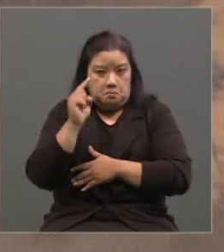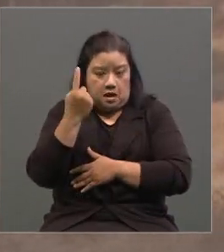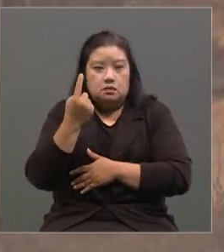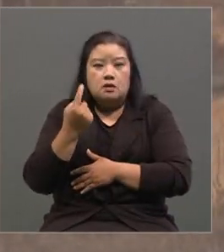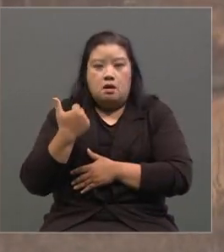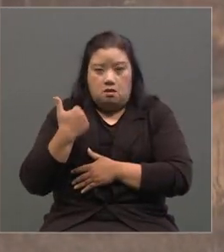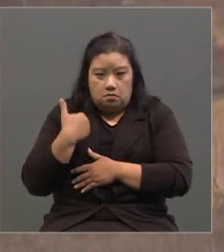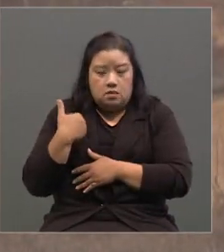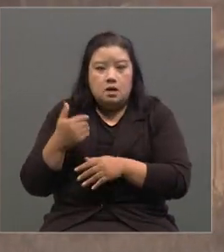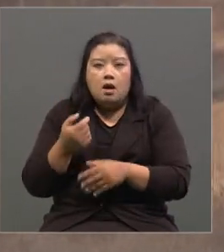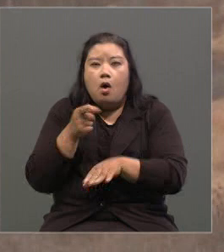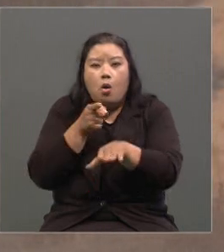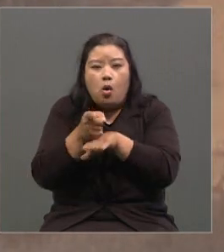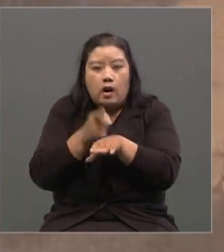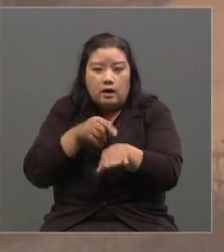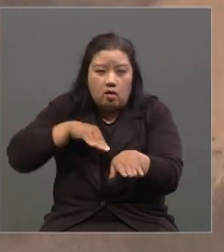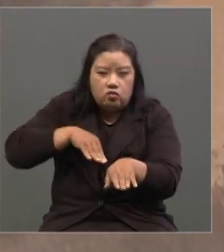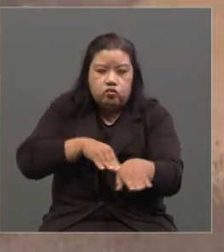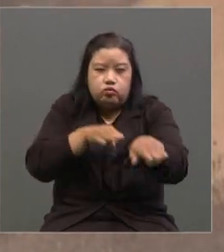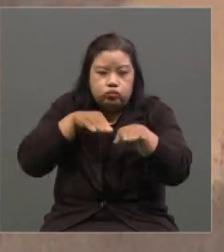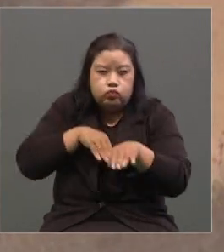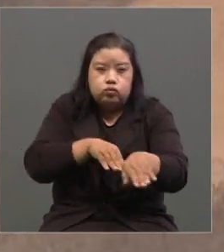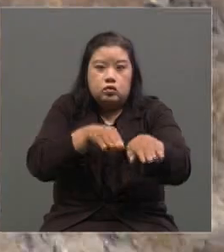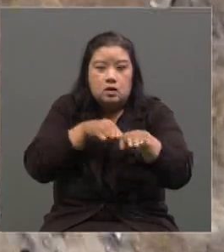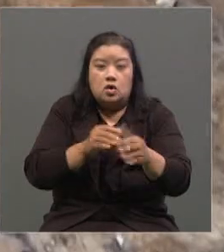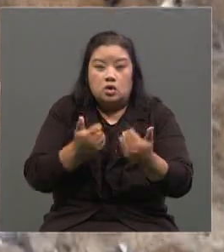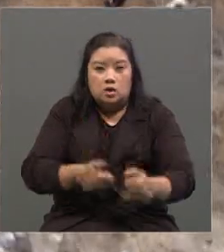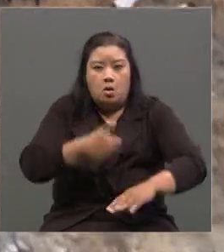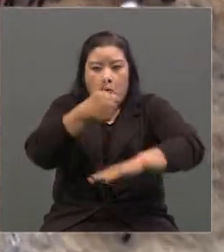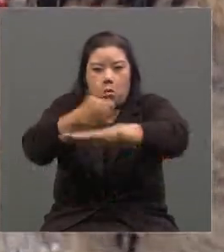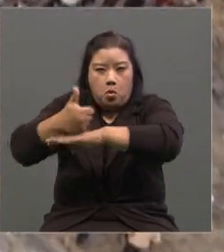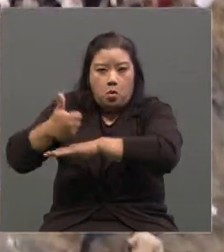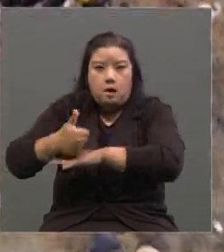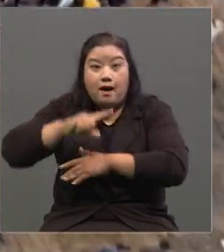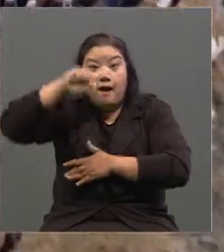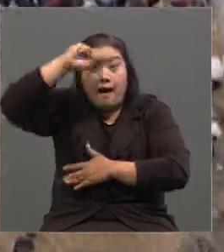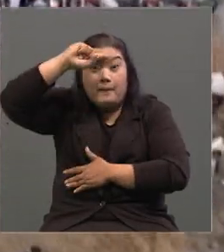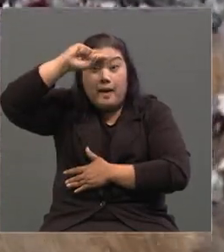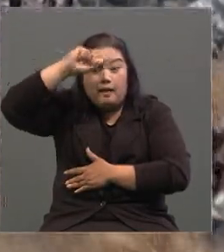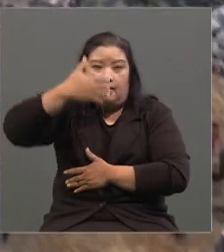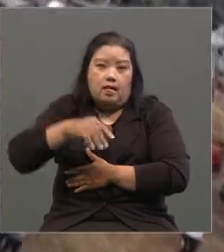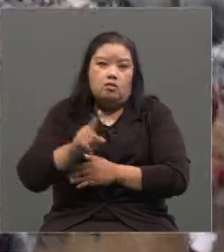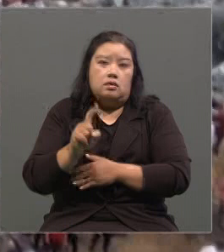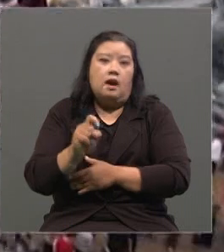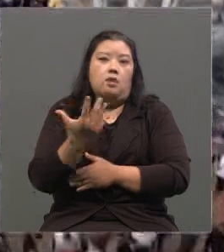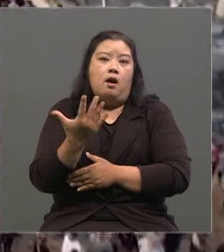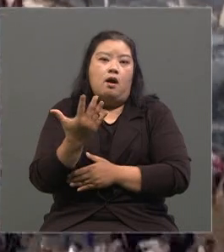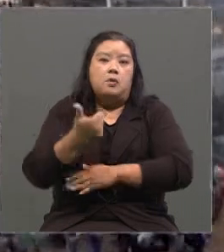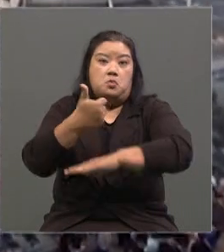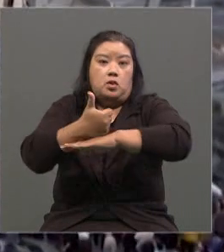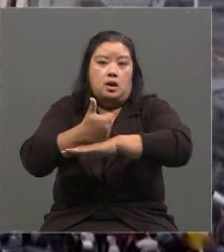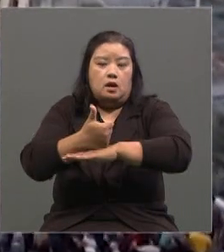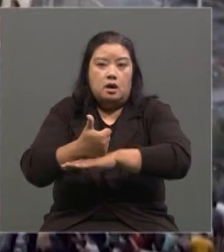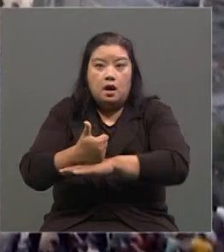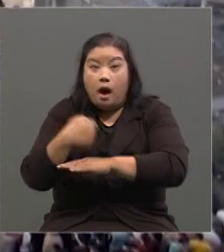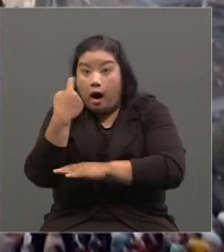พื้นดินเข้าไปข้างในฉนวนกาซ่าแล้วแล้วปรากฏว่าสังหารแกนนำของฮามาสในส่วนกาซ่าได้อีกอย่างน้อย5คนอันนี้คือ